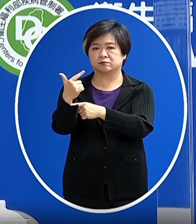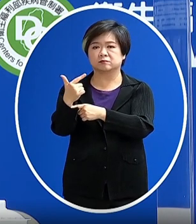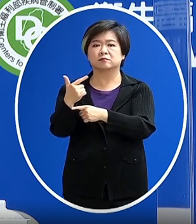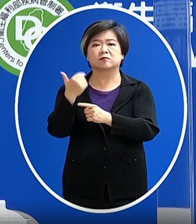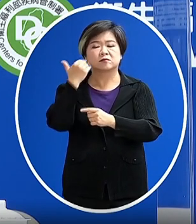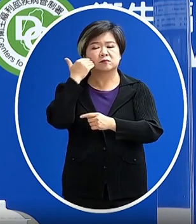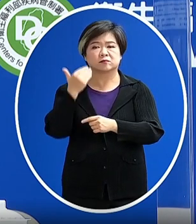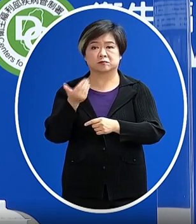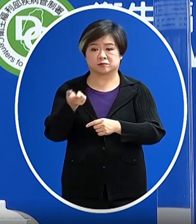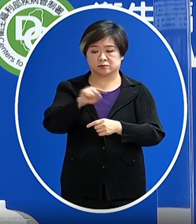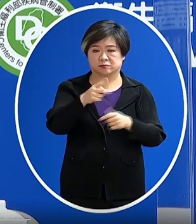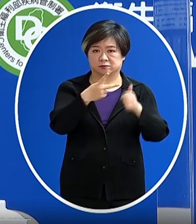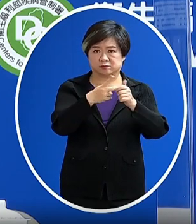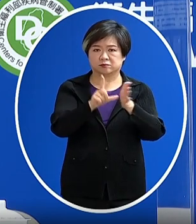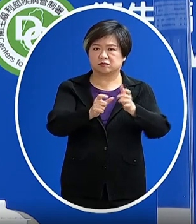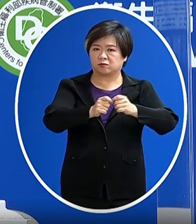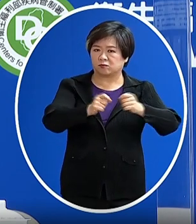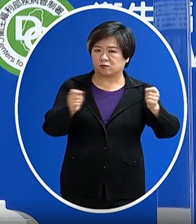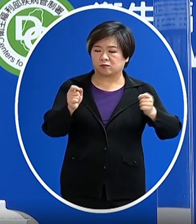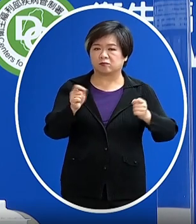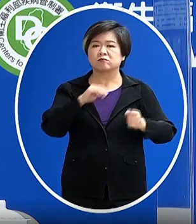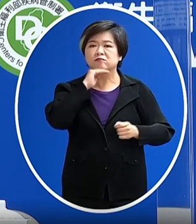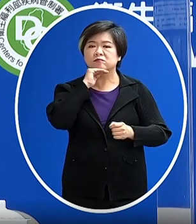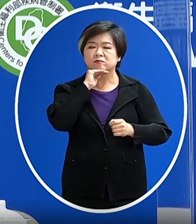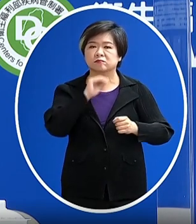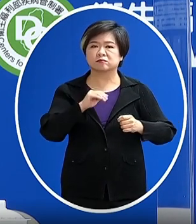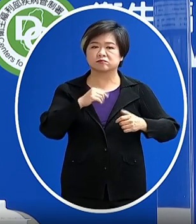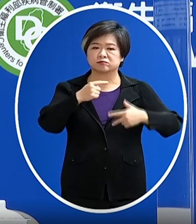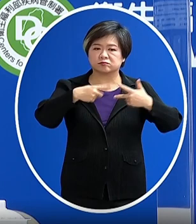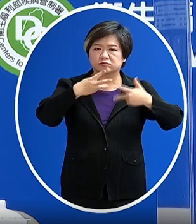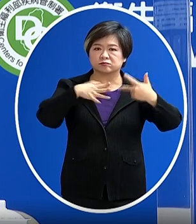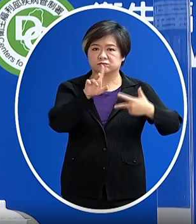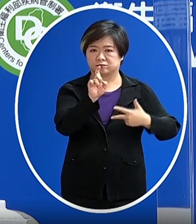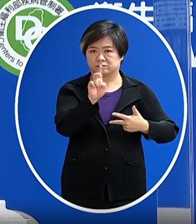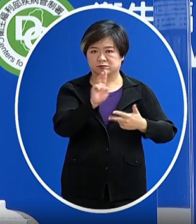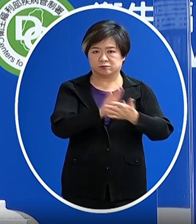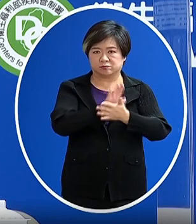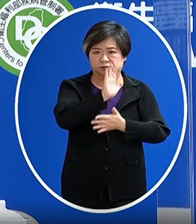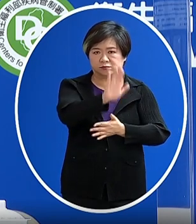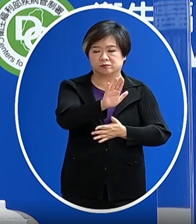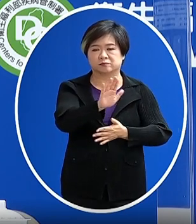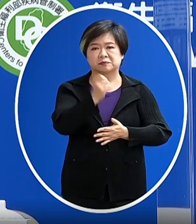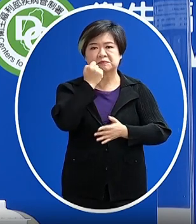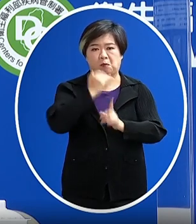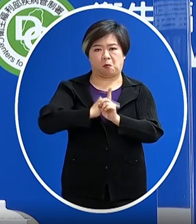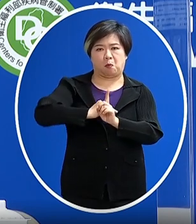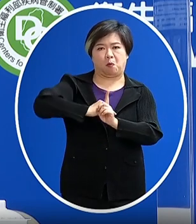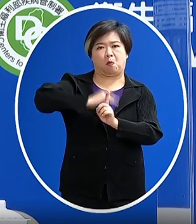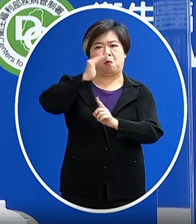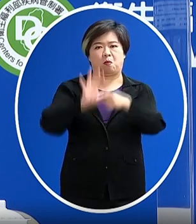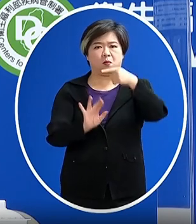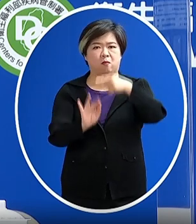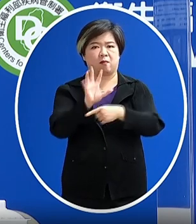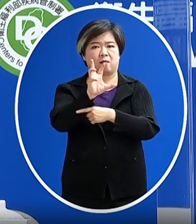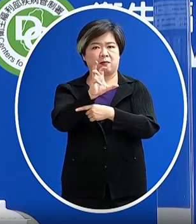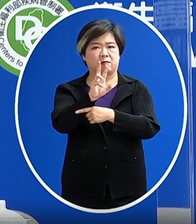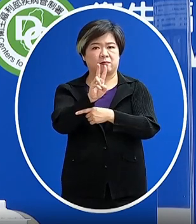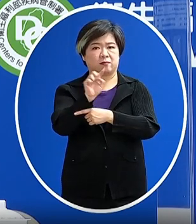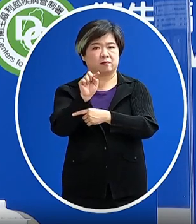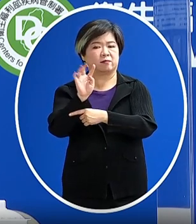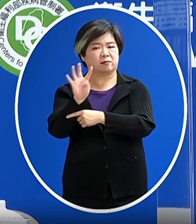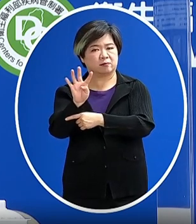长第二剂接种时间点为12周以上，那疫苗效力可以提升为82.4%，